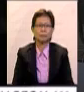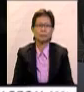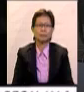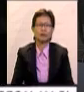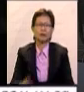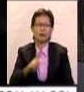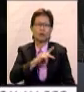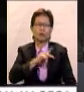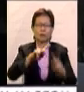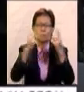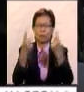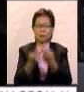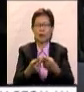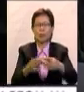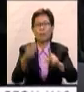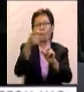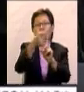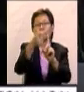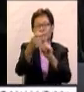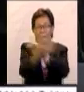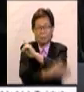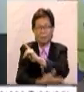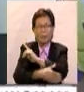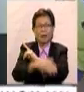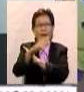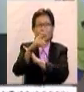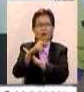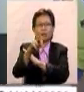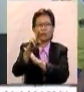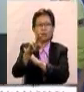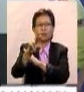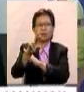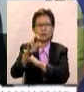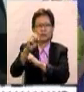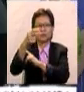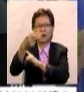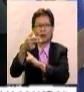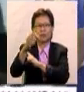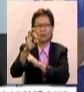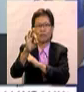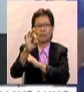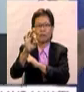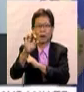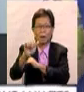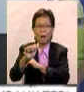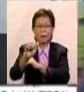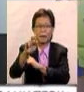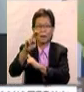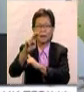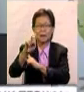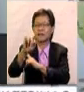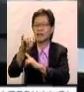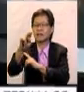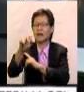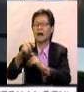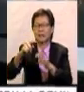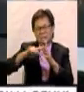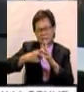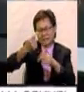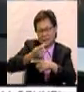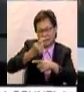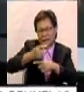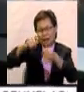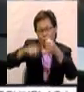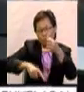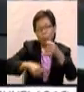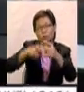Jelas Ketua Pasukan Bola Jaring Negara Nur Syafazliana Muhammad Ali, pasukan akan mula menjalani latihan pada hujung bulan ini.